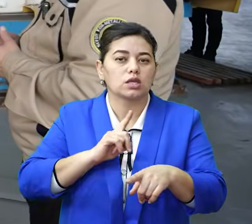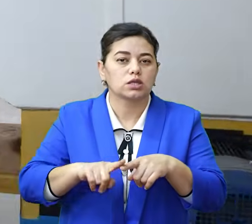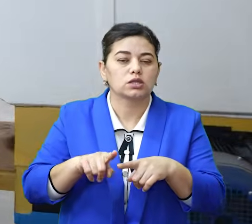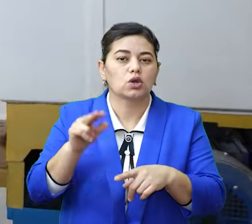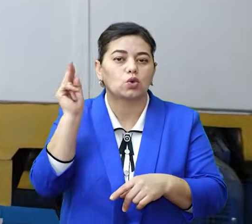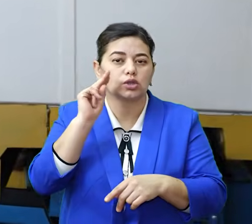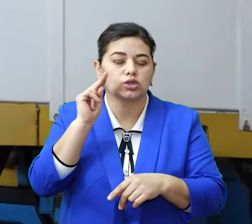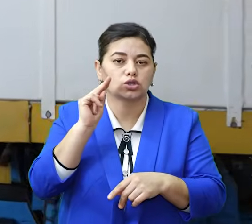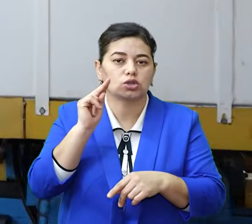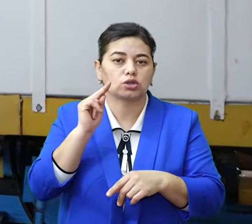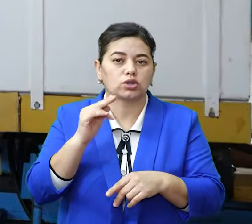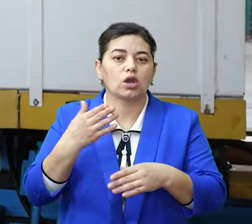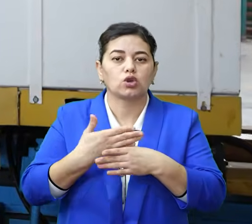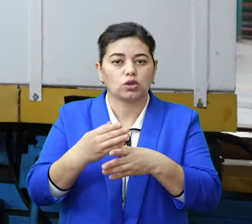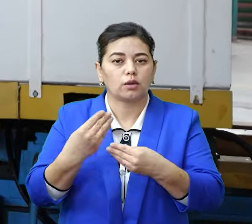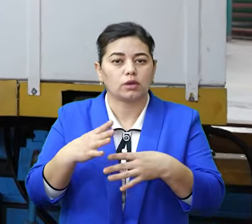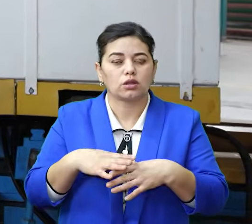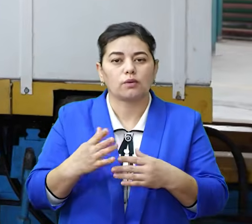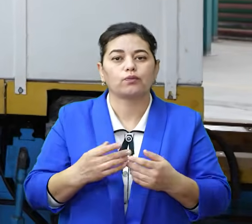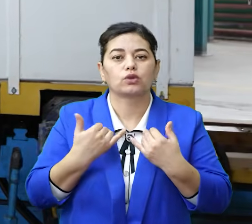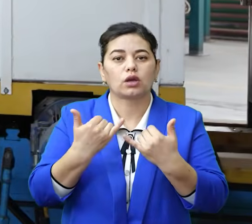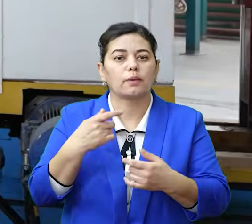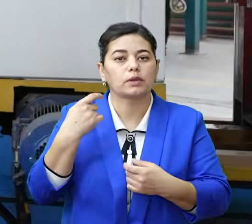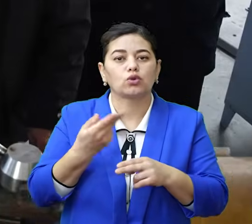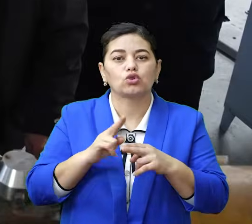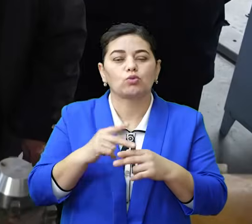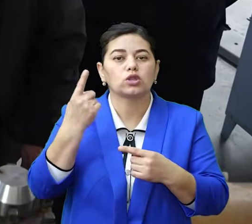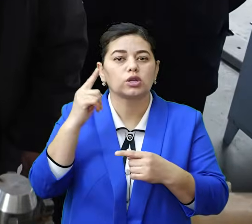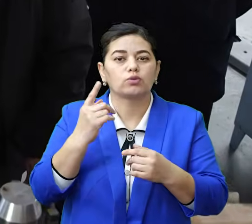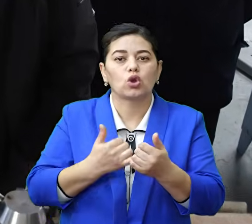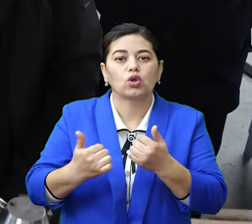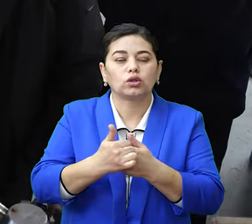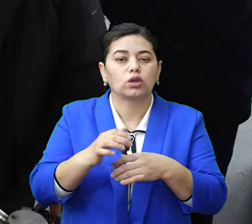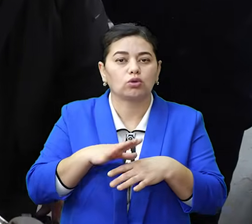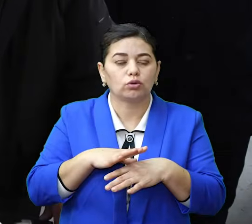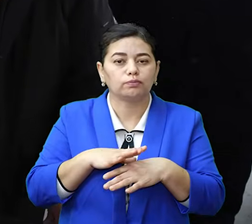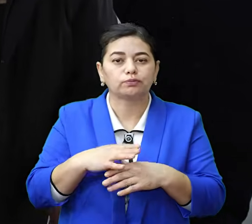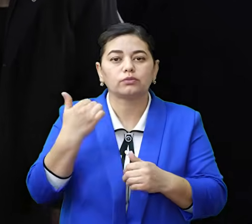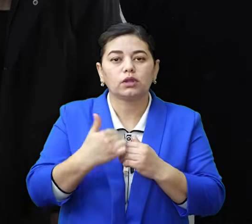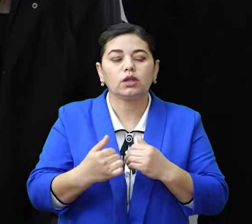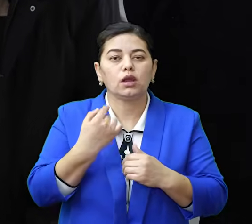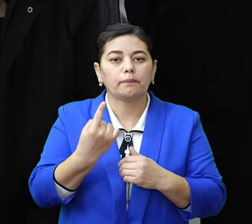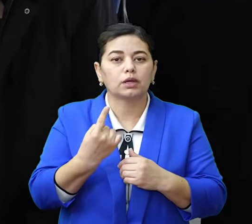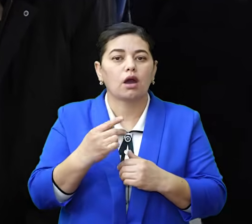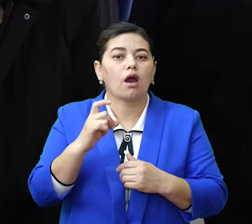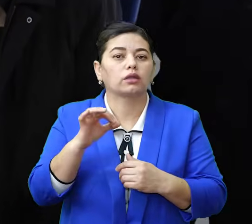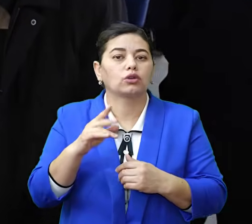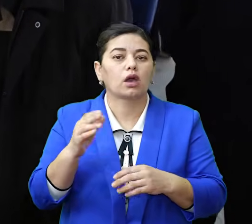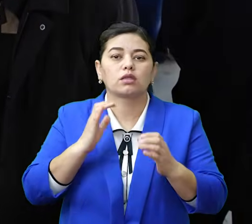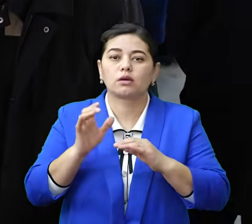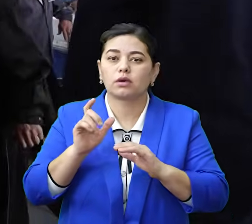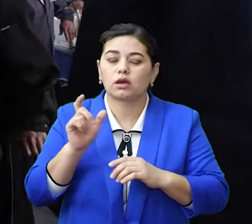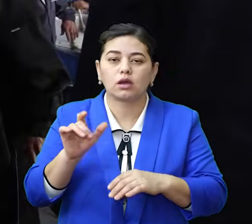o'zlashtirishga yordam beradi. Muhtaram prezidentimiz mana shu tashabbusni oldinga surib, har bir hattoki talaba